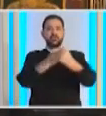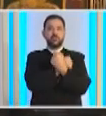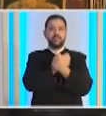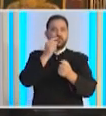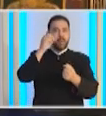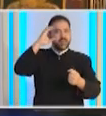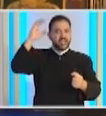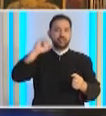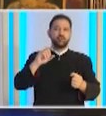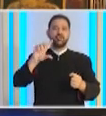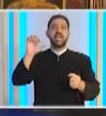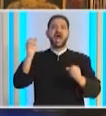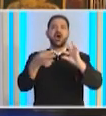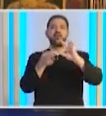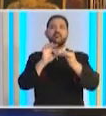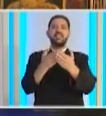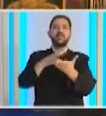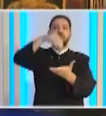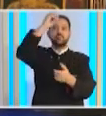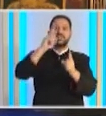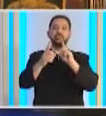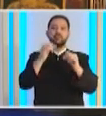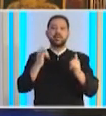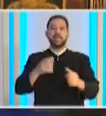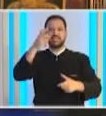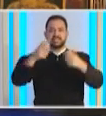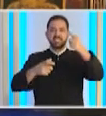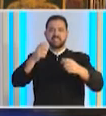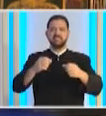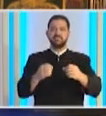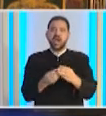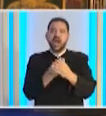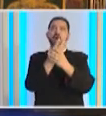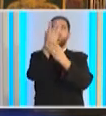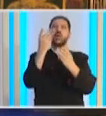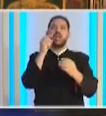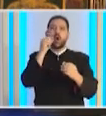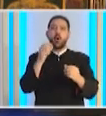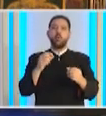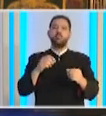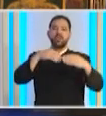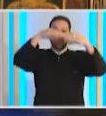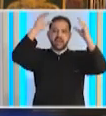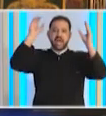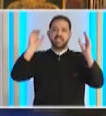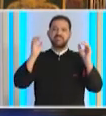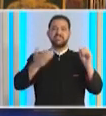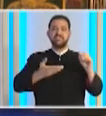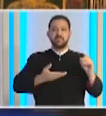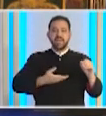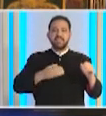Bine v-am regăsit, dragi telespectatori! La Cuvânt pentru Suflet discutăm astăzi despre înnoirea omului la Sfinții